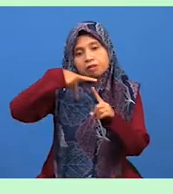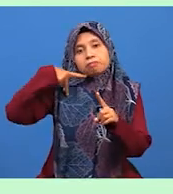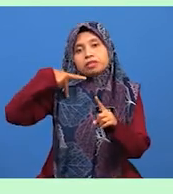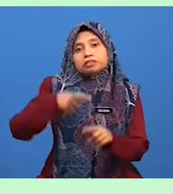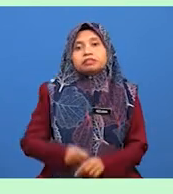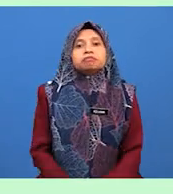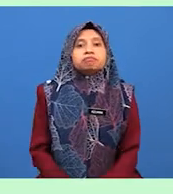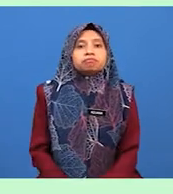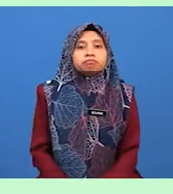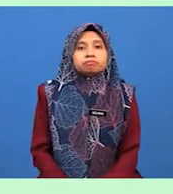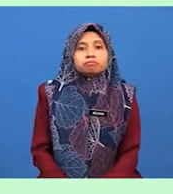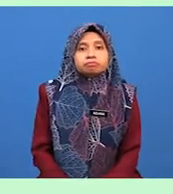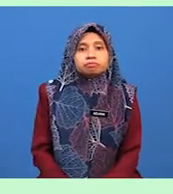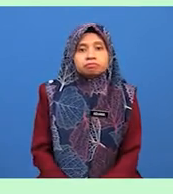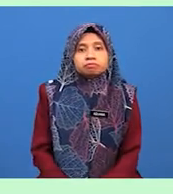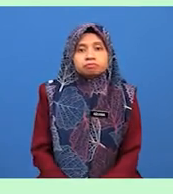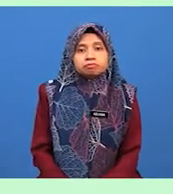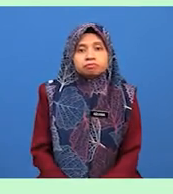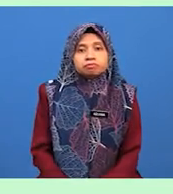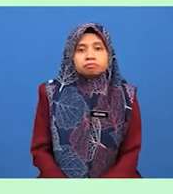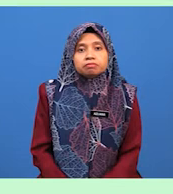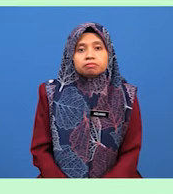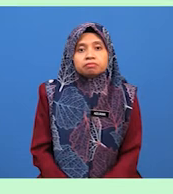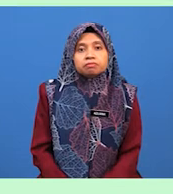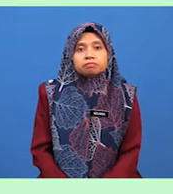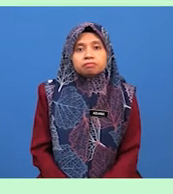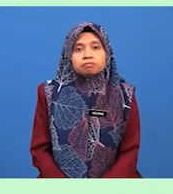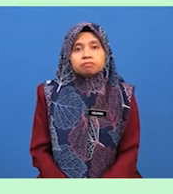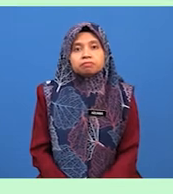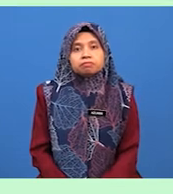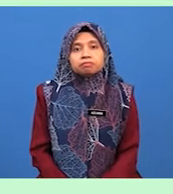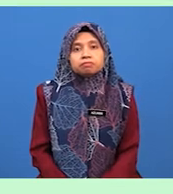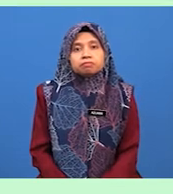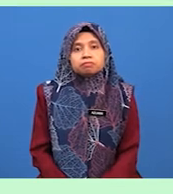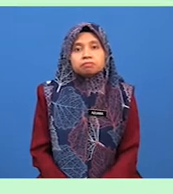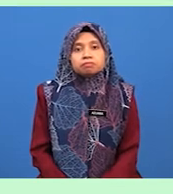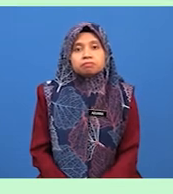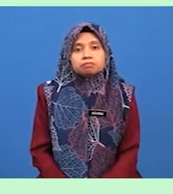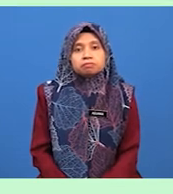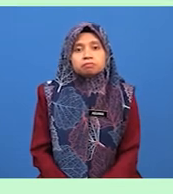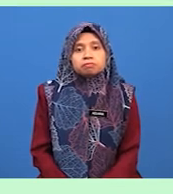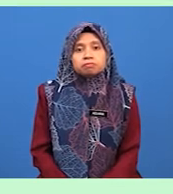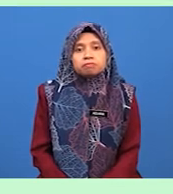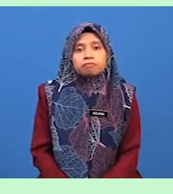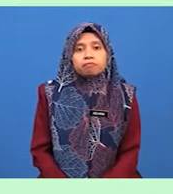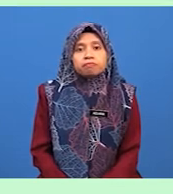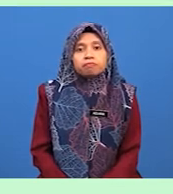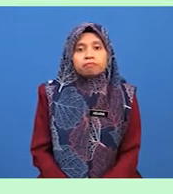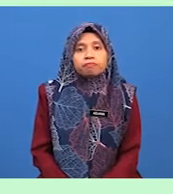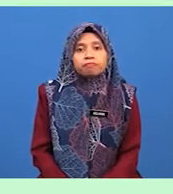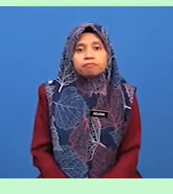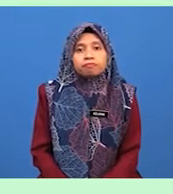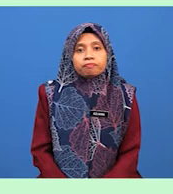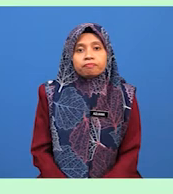daripada. Masih berbaki 2 lagi tempat kosong di dalam peta buih tersebut